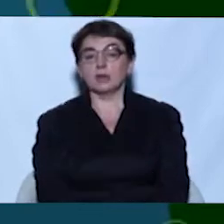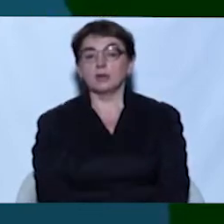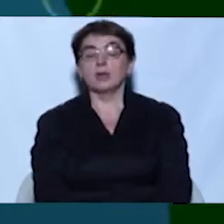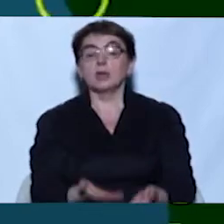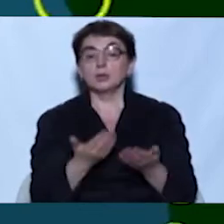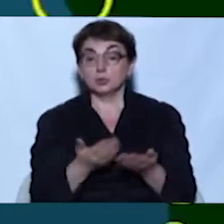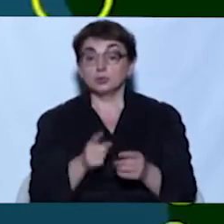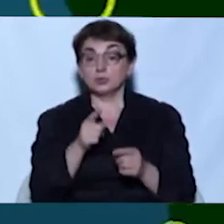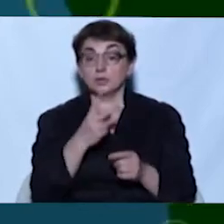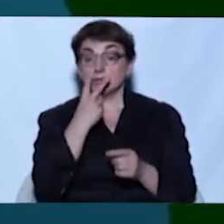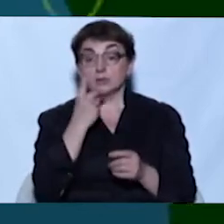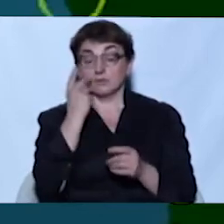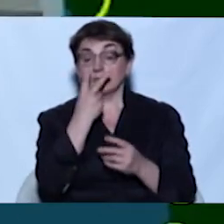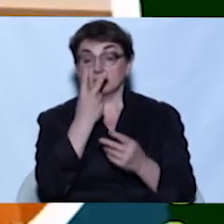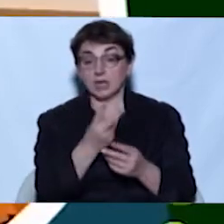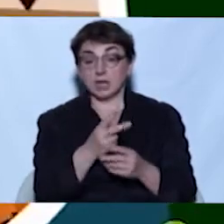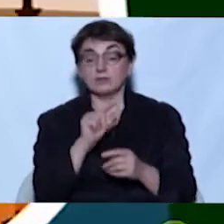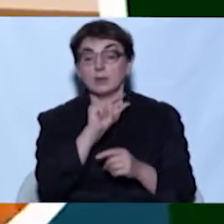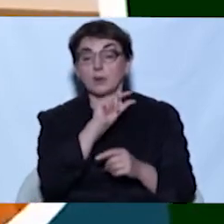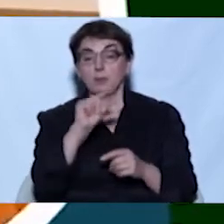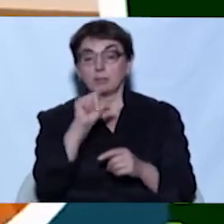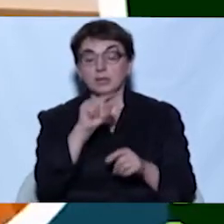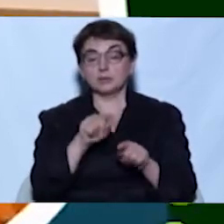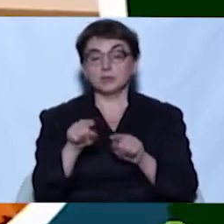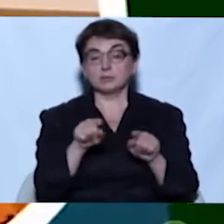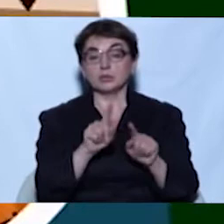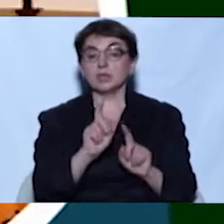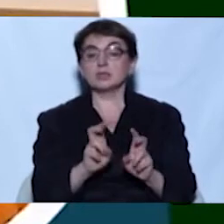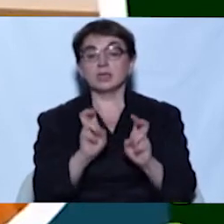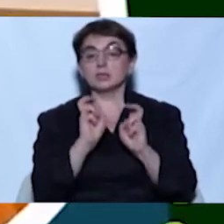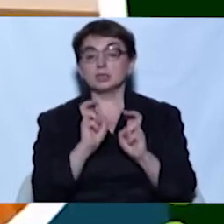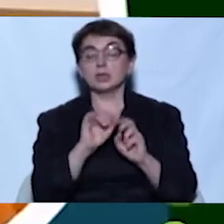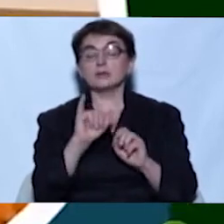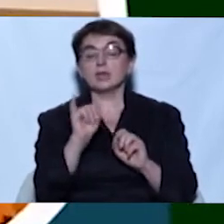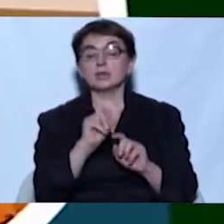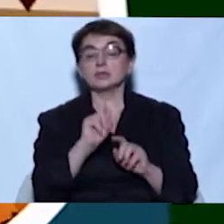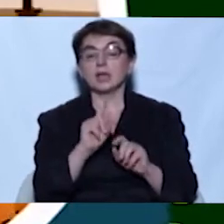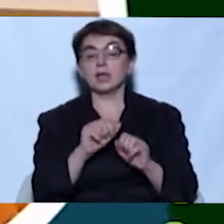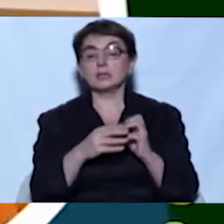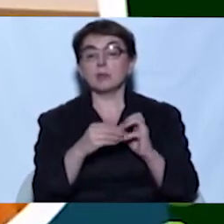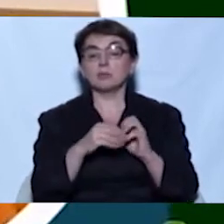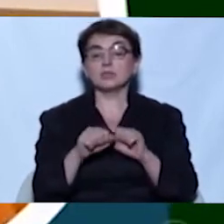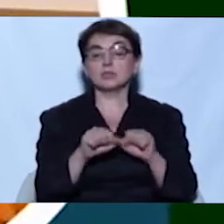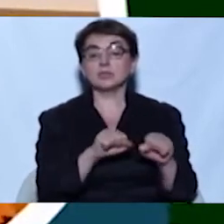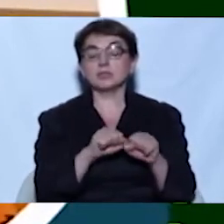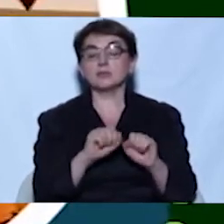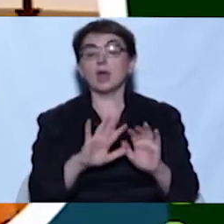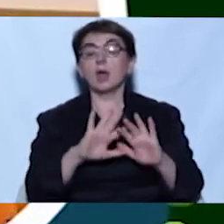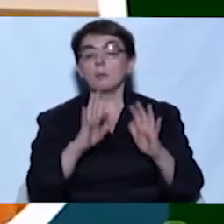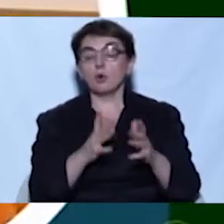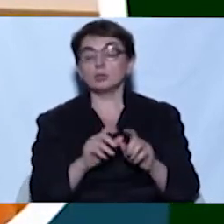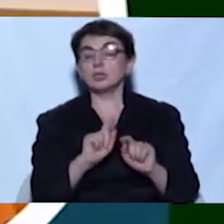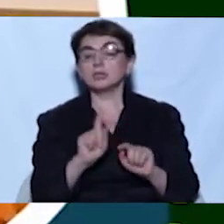ჩვენთვის შესამჩნევი გახდება ტექტონიკური ფილების მოძრაობა, ეს იმას ნიშნავს, რომ სადღაც მიწისძვრა მოხდა, სადღაც ვულკანური ამოფრქვევა